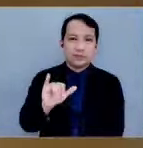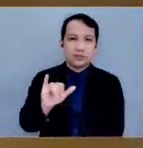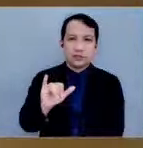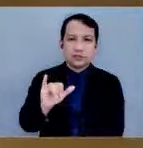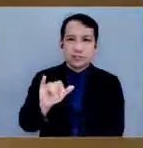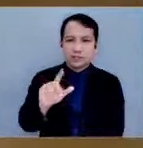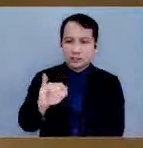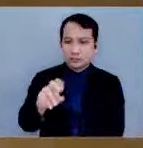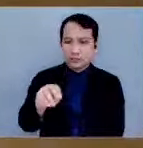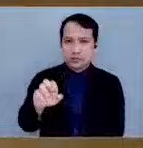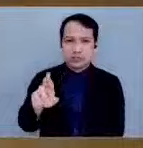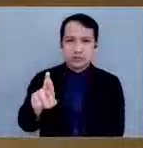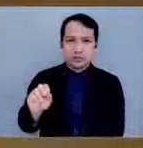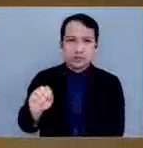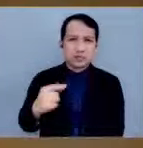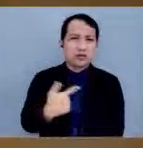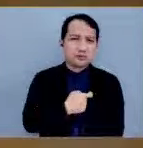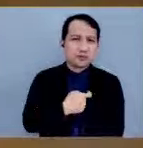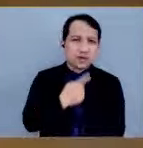kasi